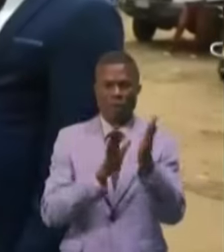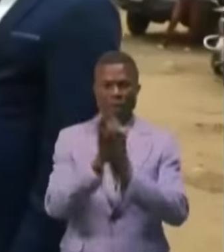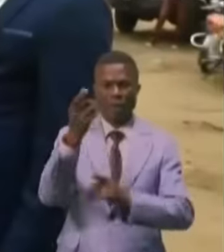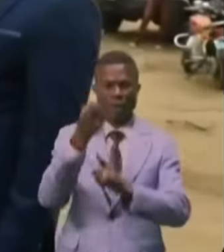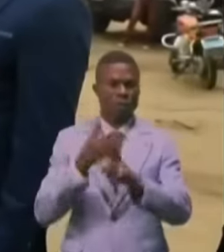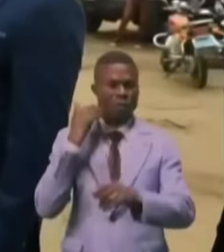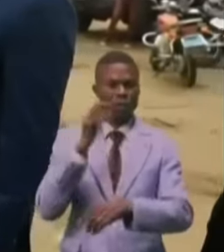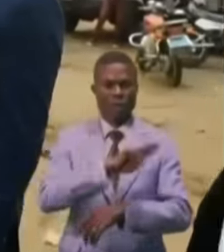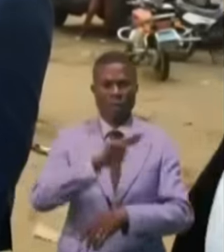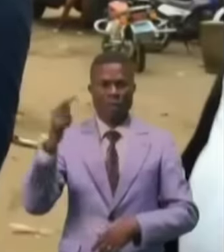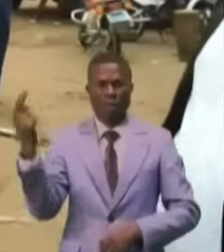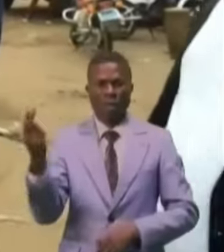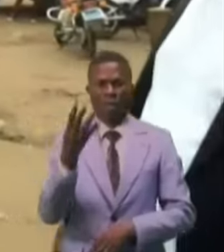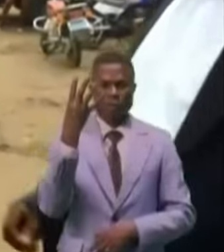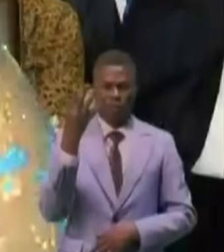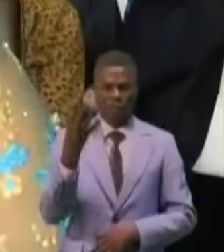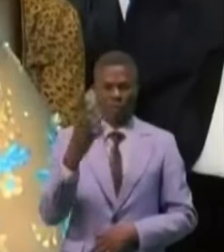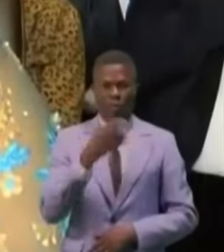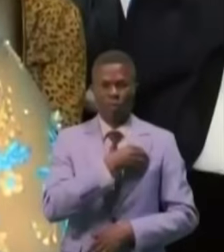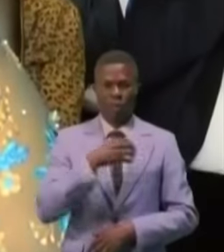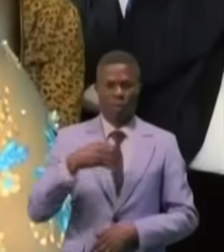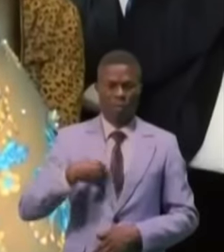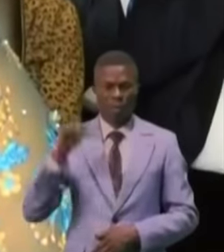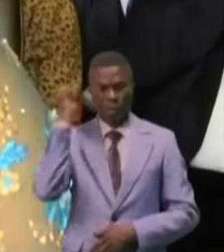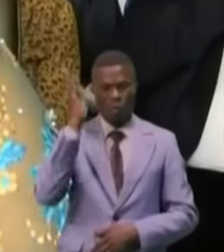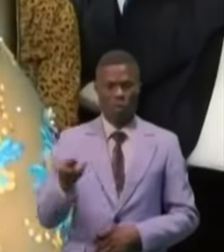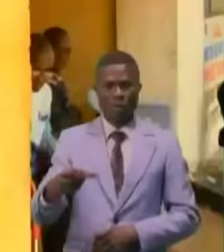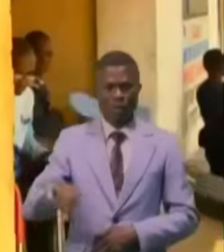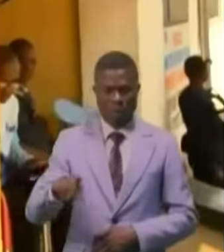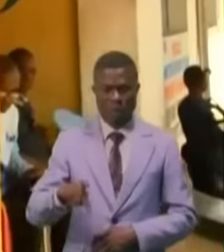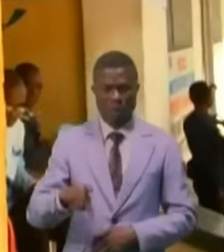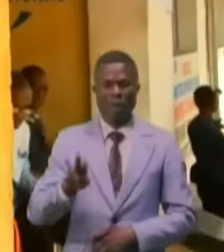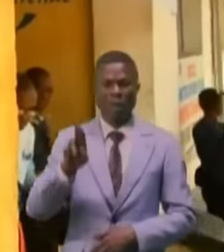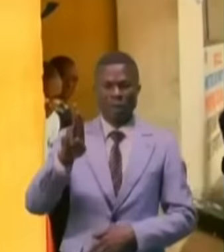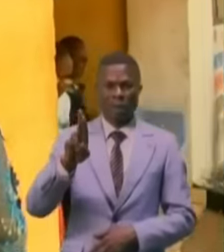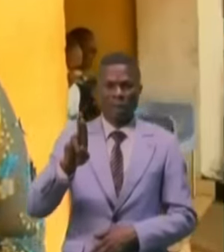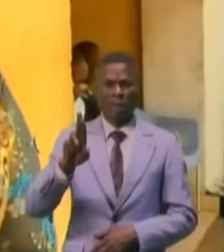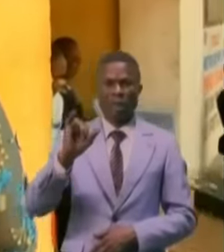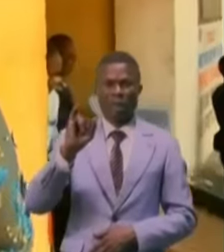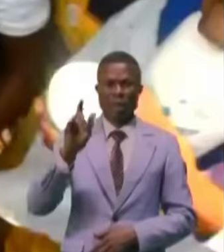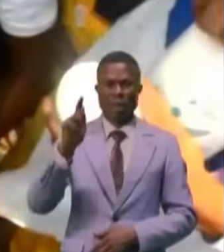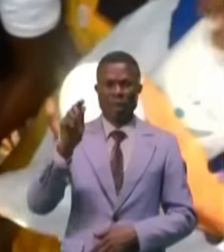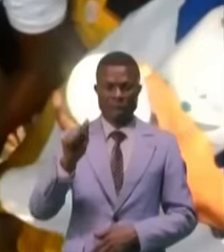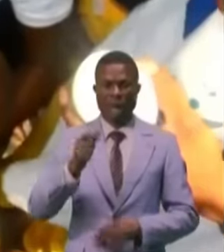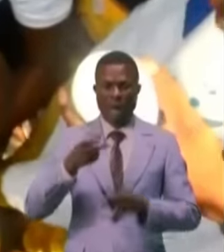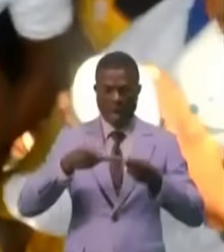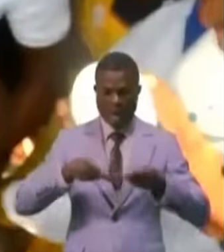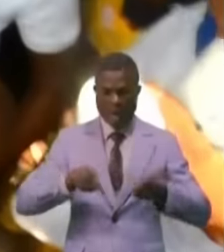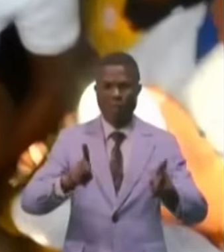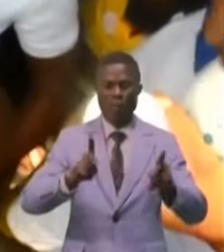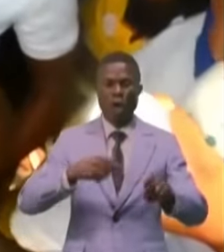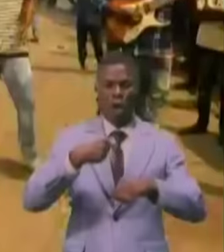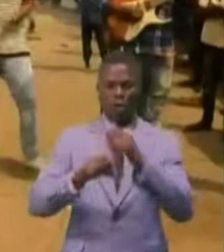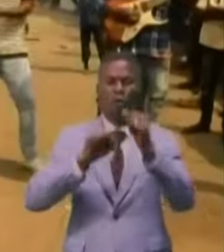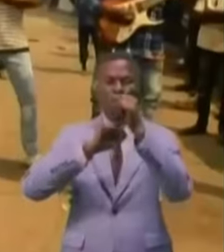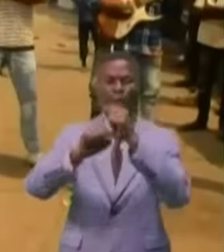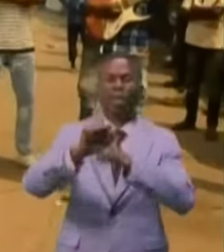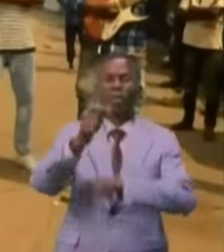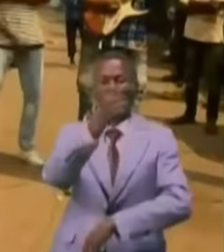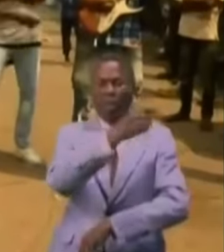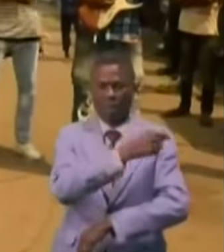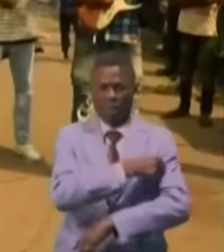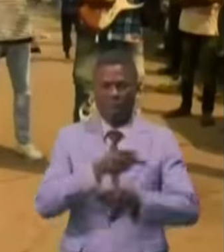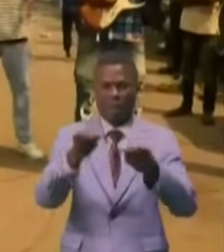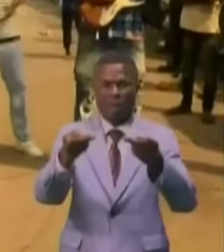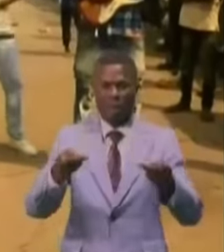juin 2024. C'est Madame le gouverneur de province, Rita Bola, qui a donné le go début de la dite campagne à l'espace